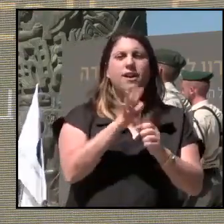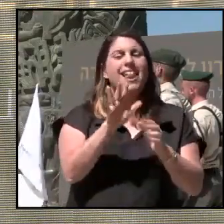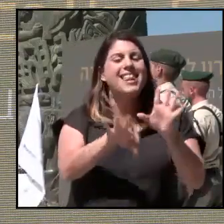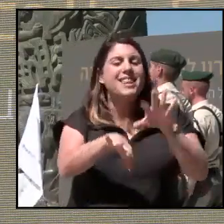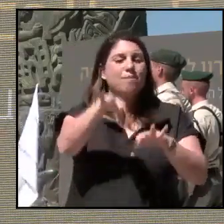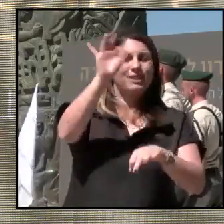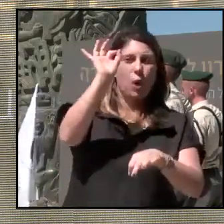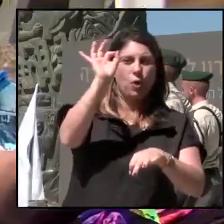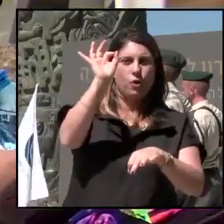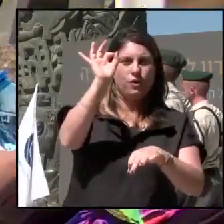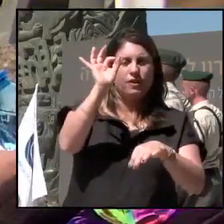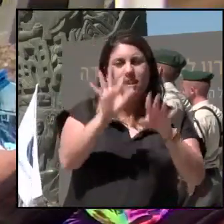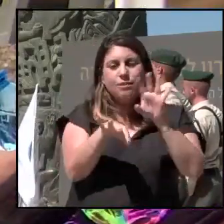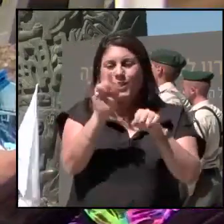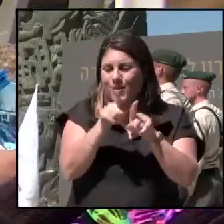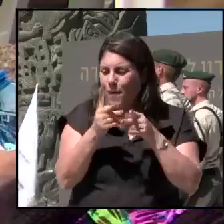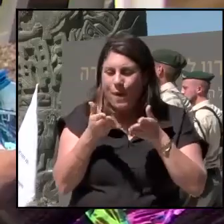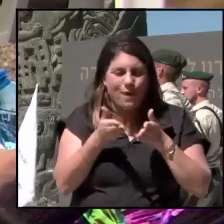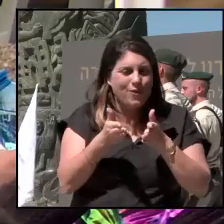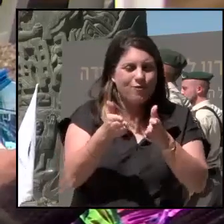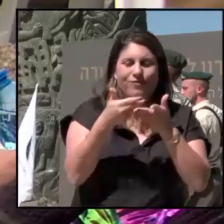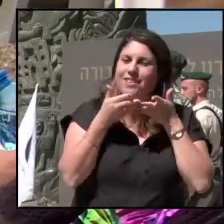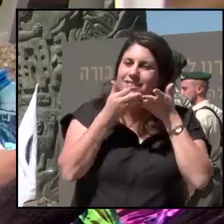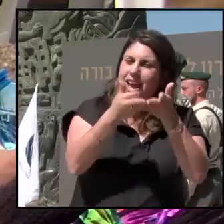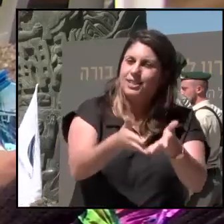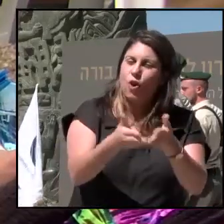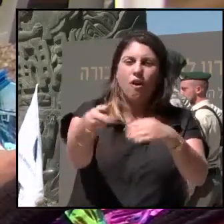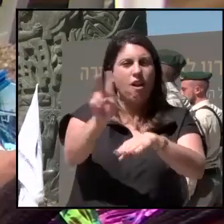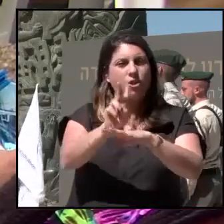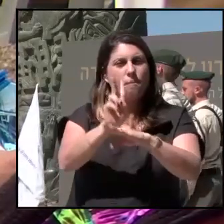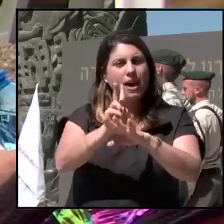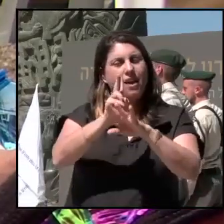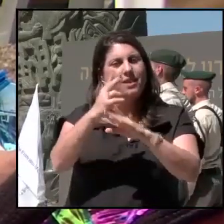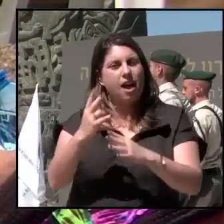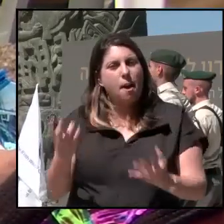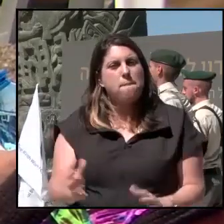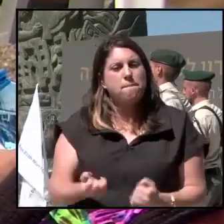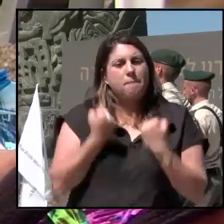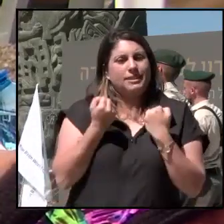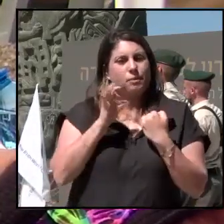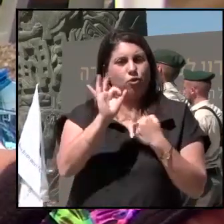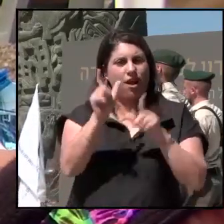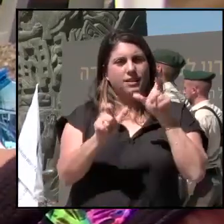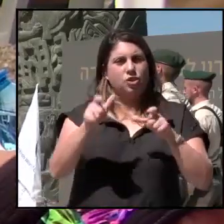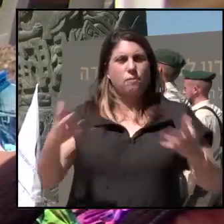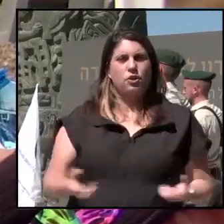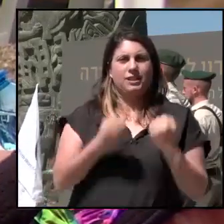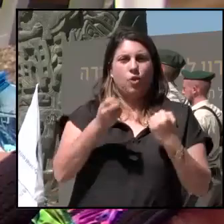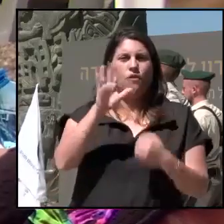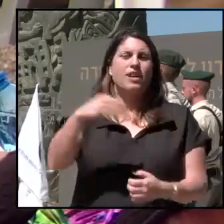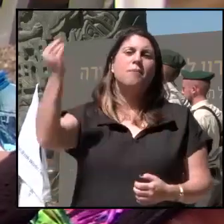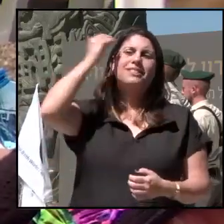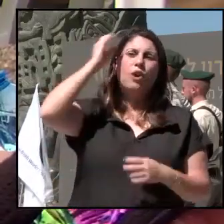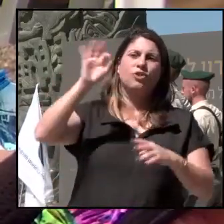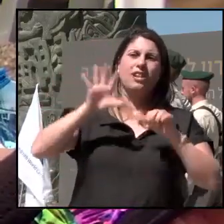find pathways which will reveal and preserve the efforts of rescuers and the memory of the